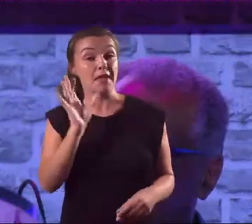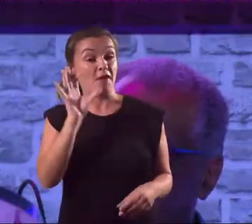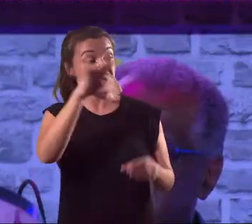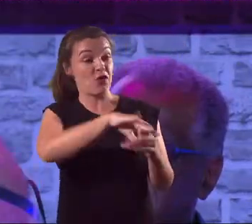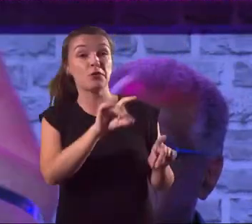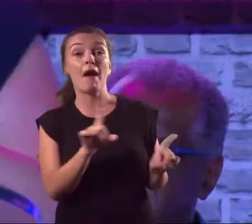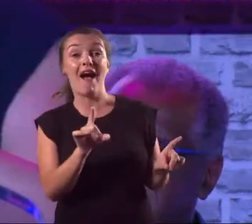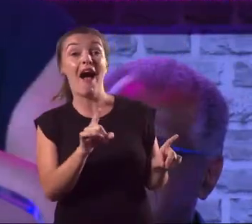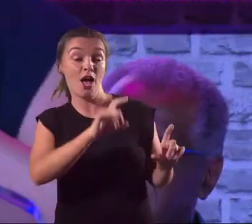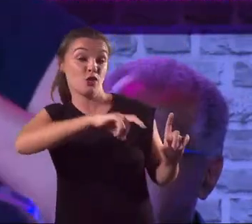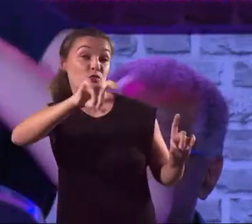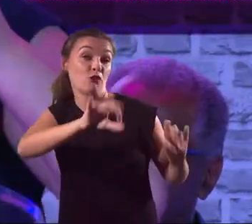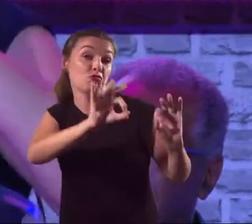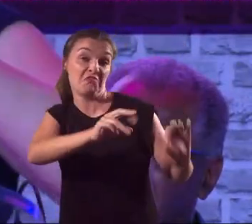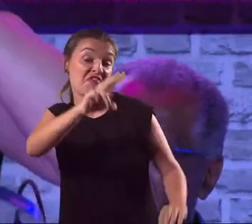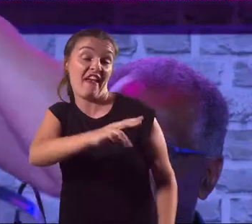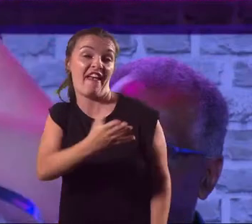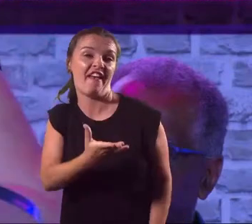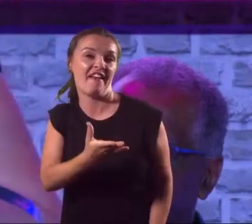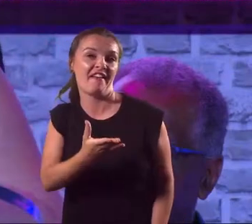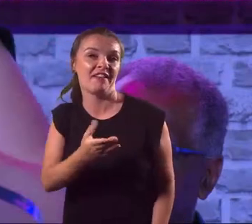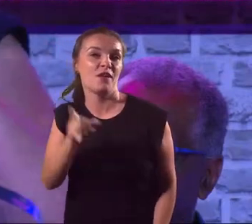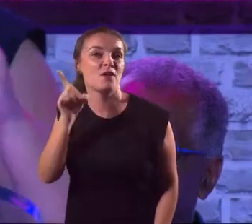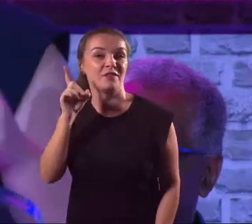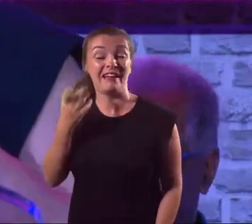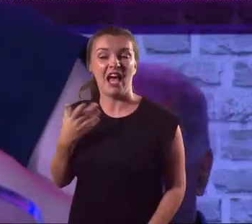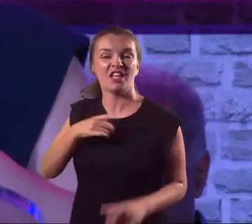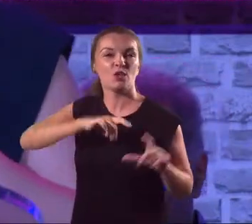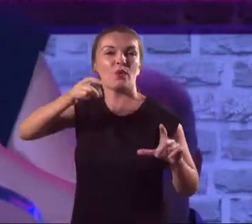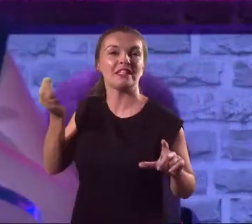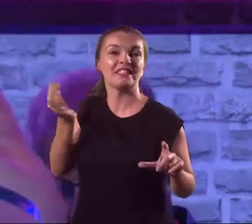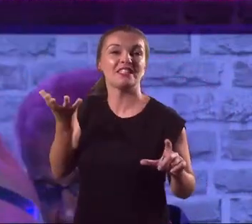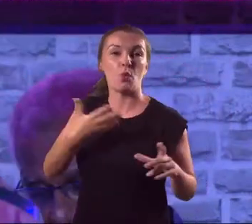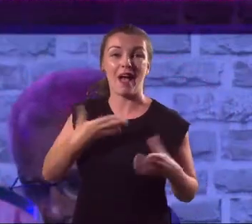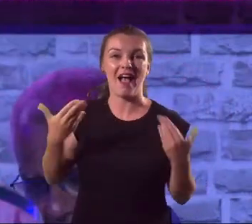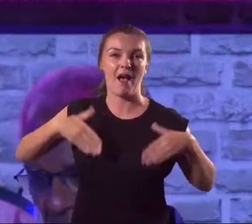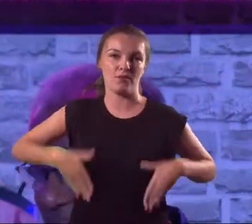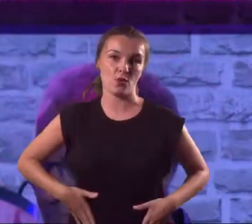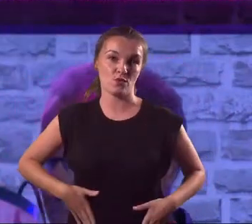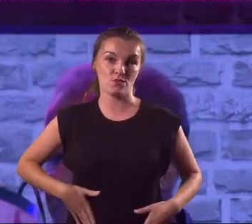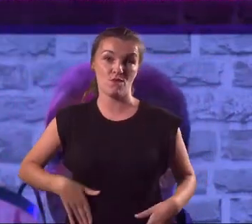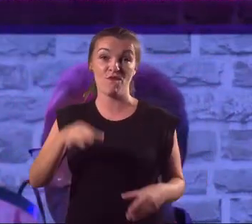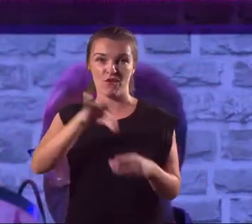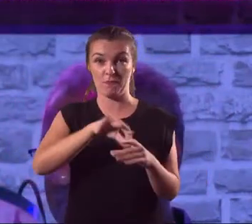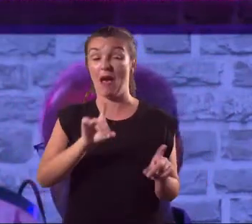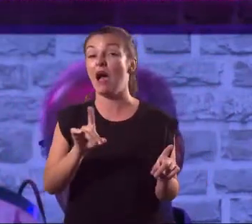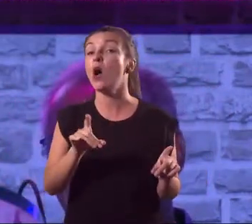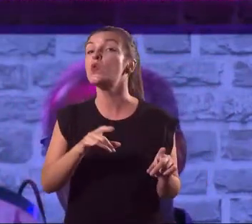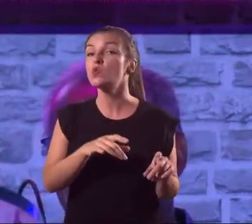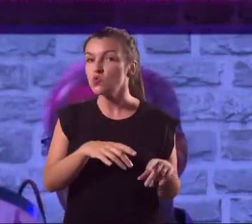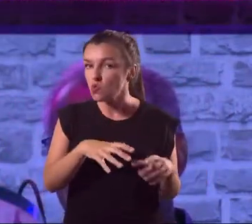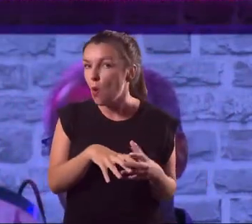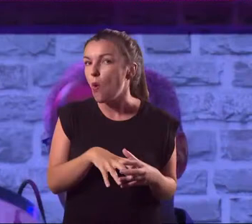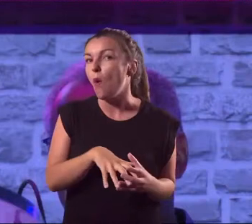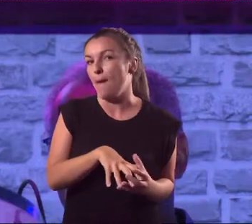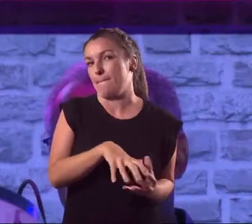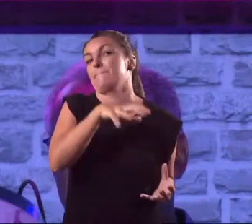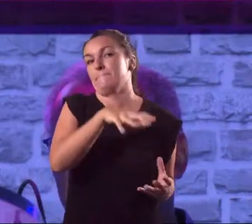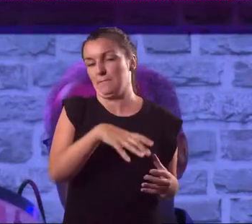raison. Puisque pour l'instant, ils annoncent une abstention très forte. Les sondages annoncent l'extrême droite en